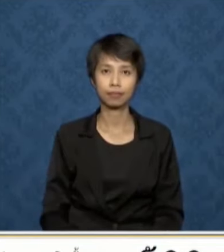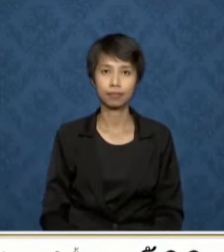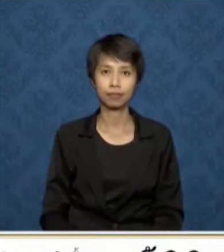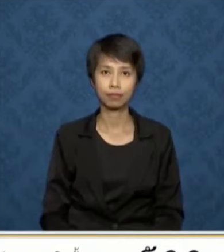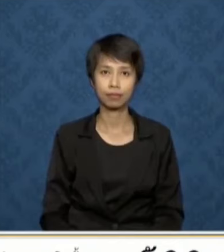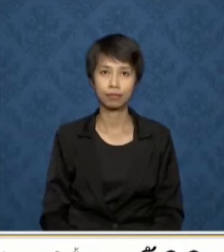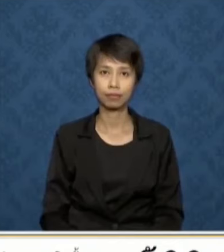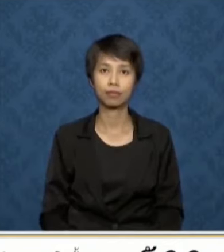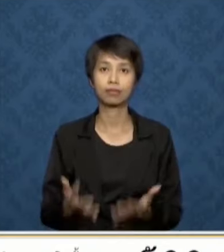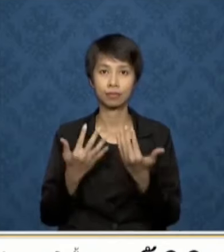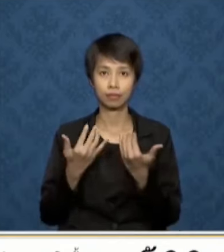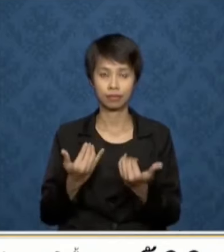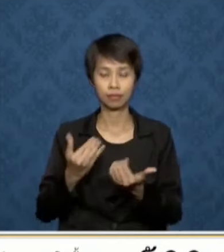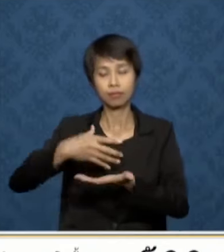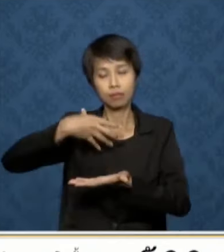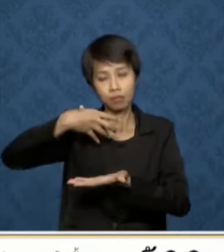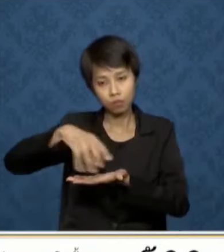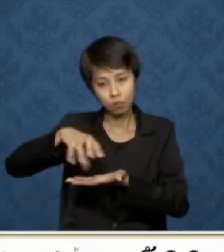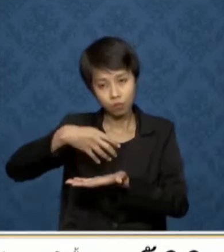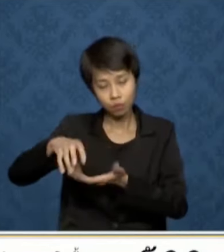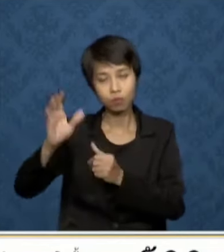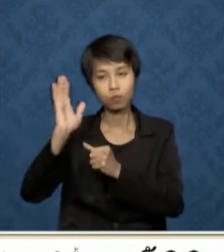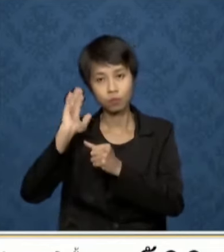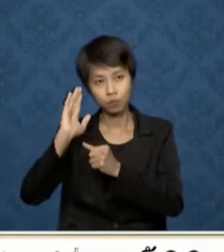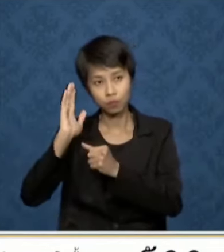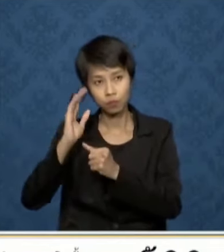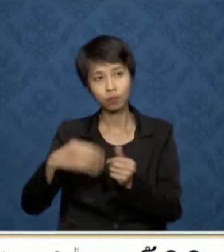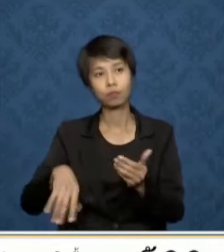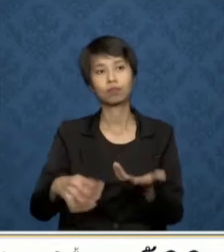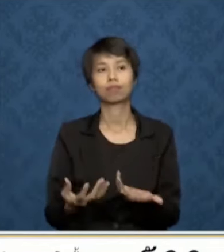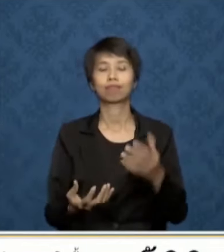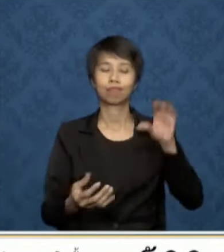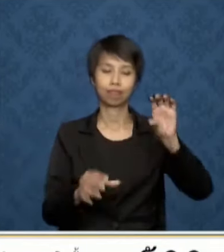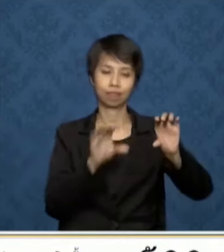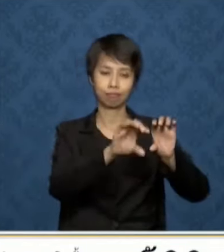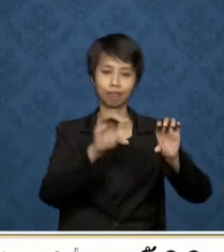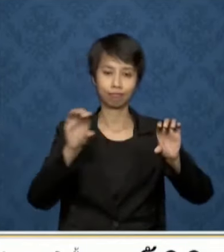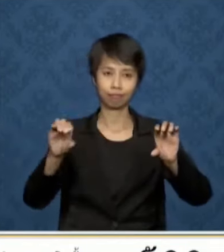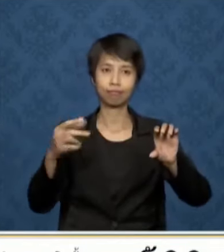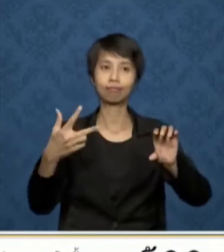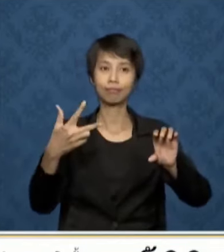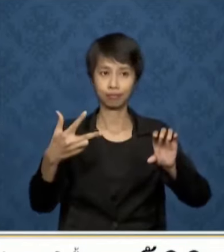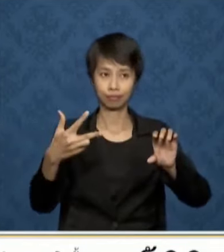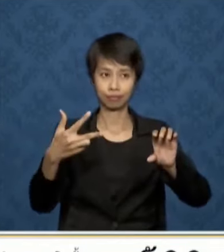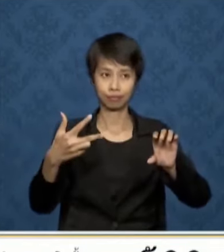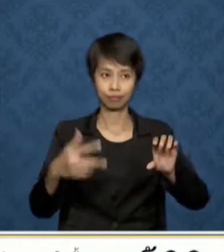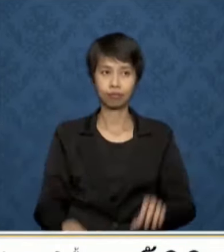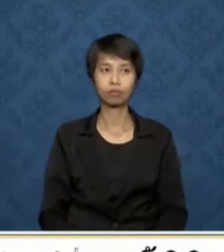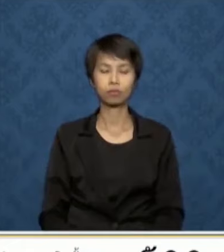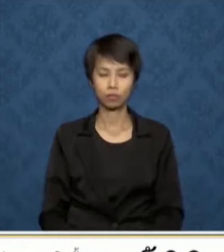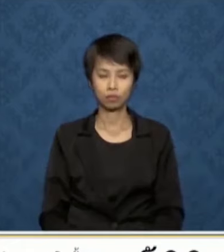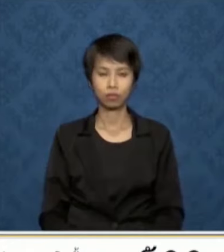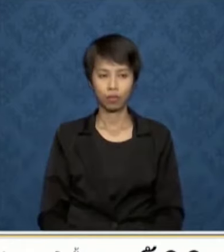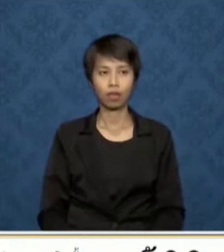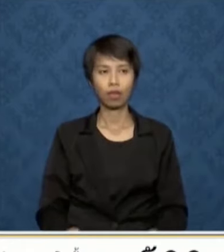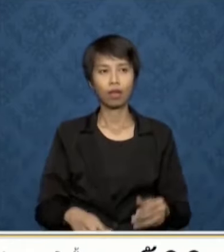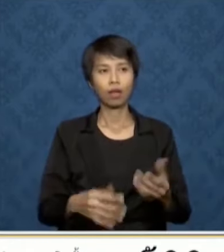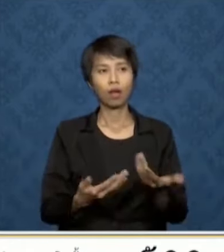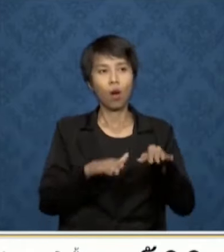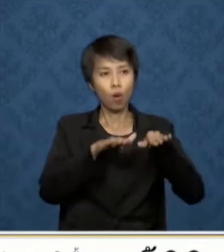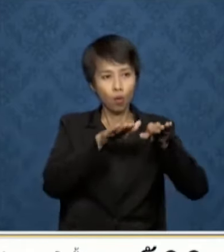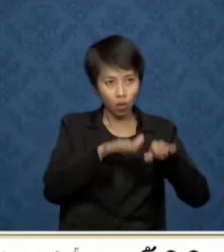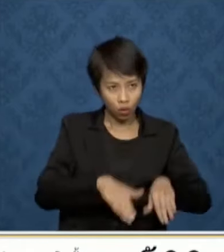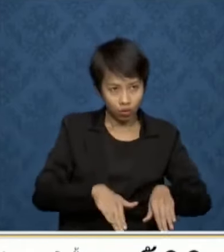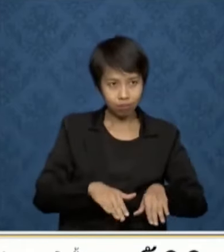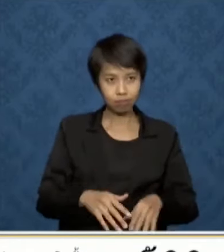แนวทางในกพิศปลายในวันนี้มีสามก้อนหลกๆเทานั้นองคืเรื่องของการลดรักพ